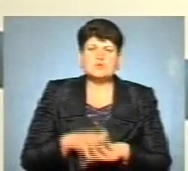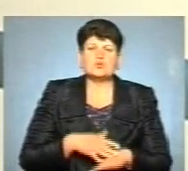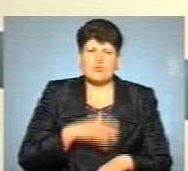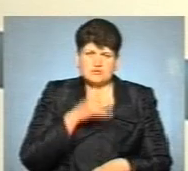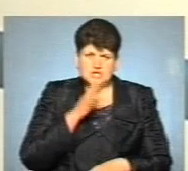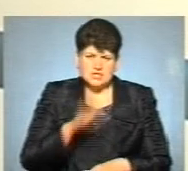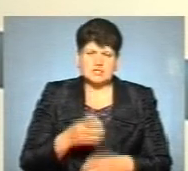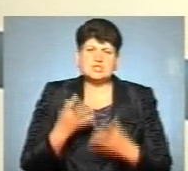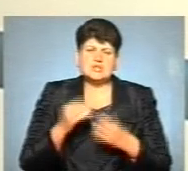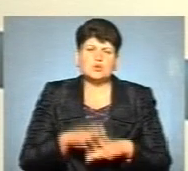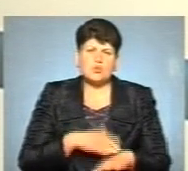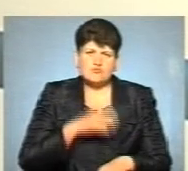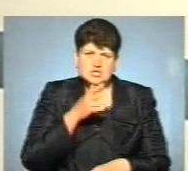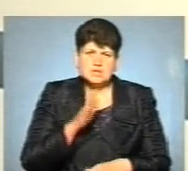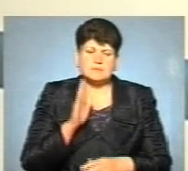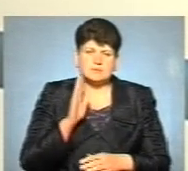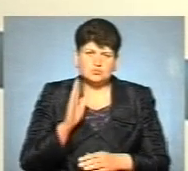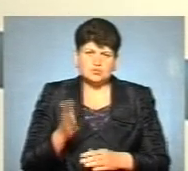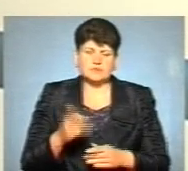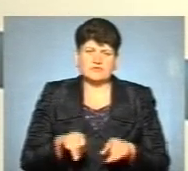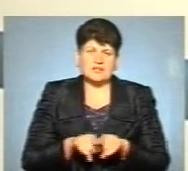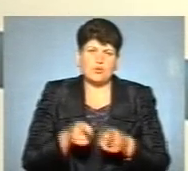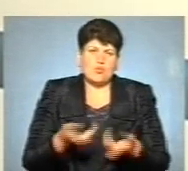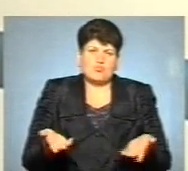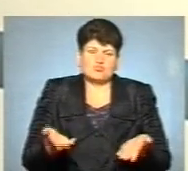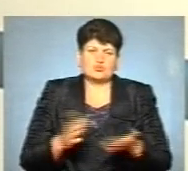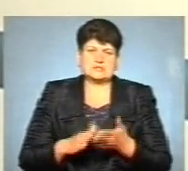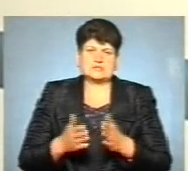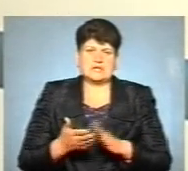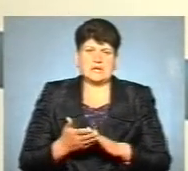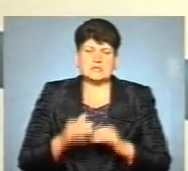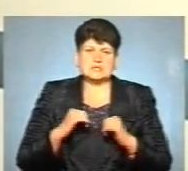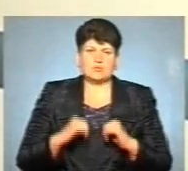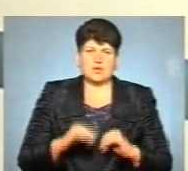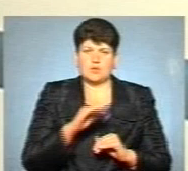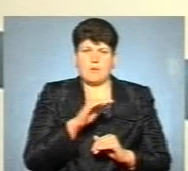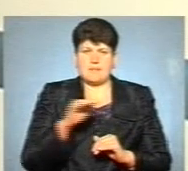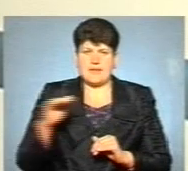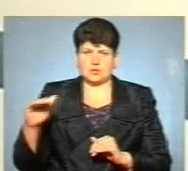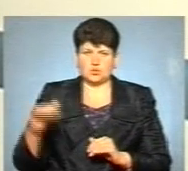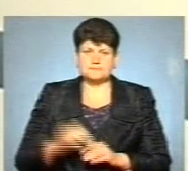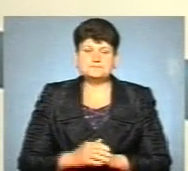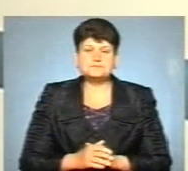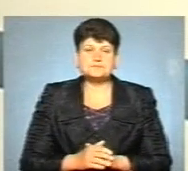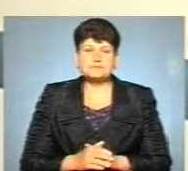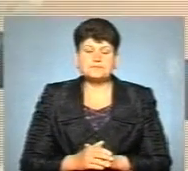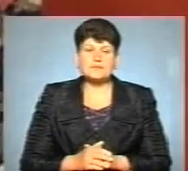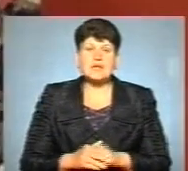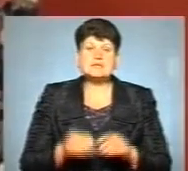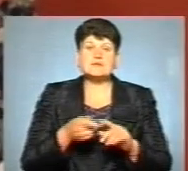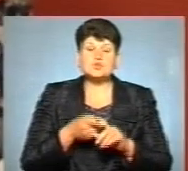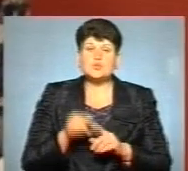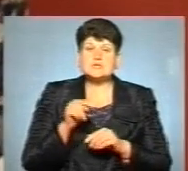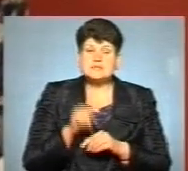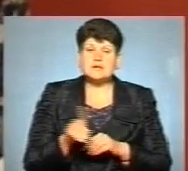тривалий час будемо перебувати в такому стані спокійного плато. Власне, у зв'язку з тим, що